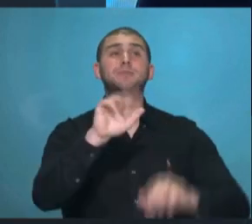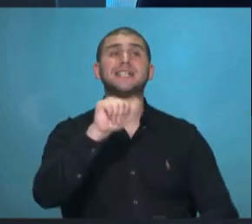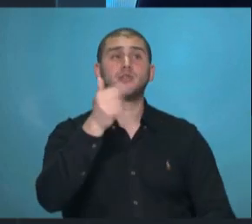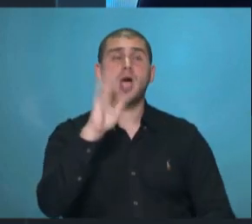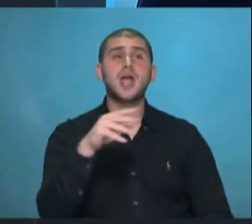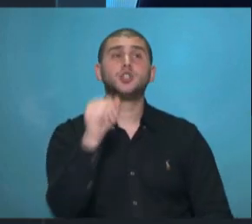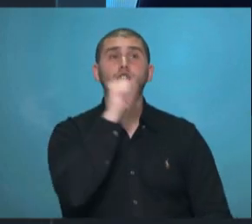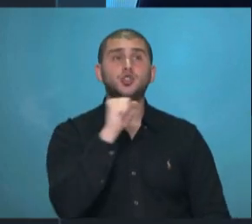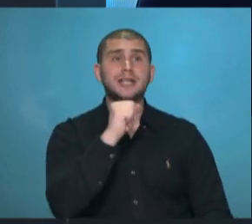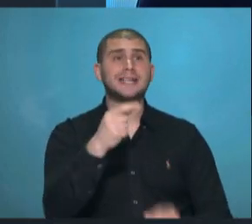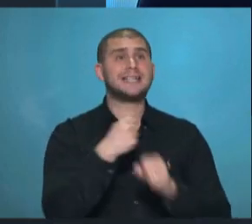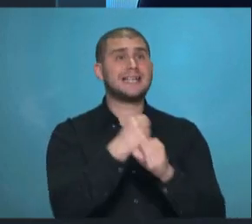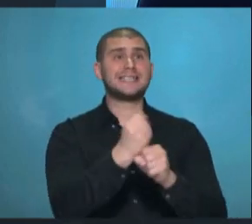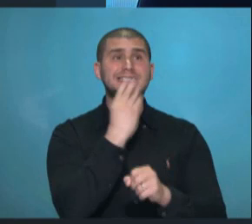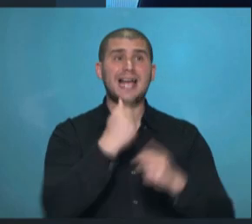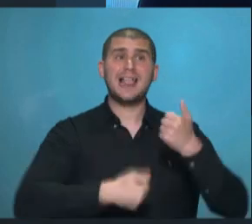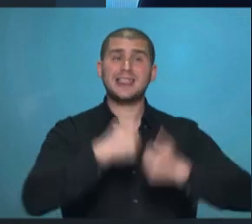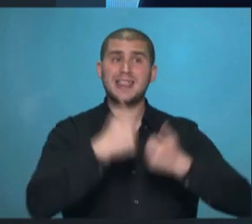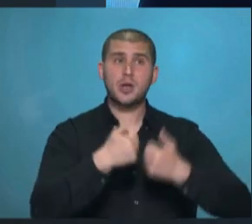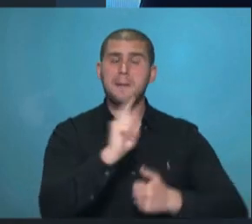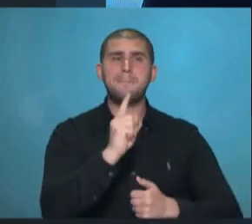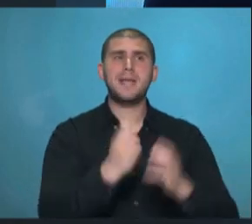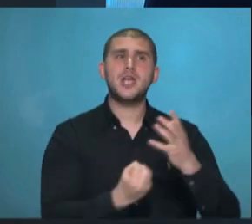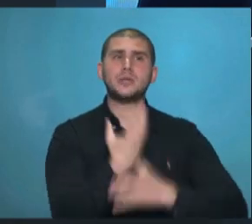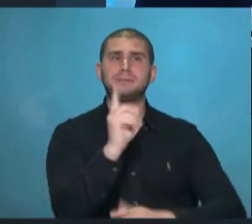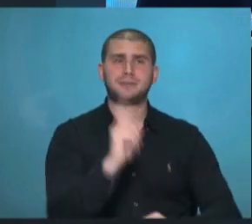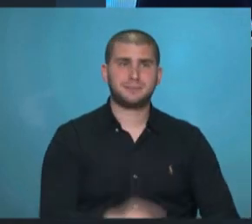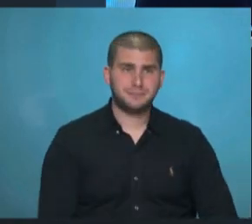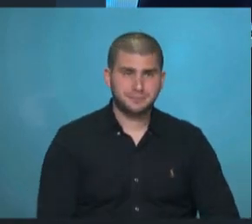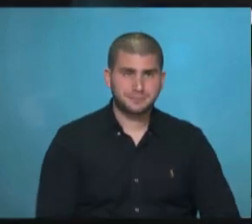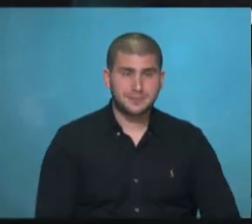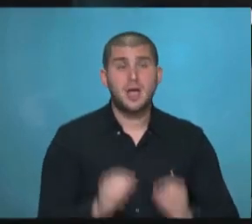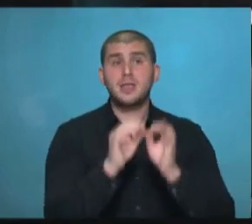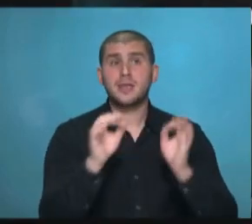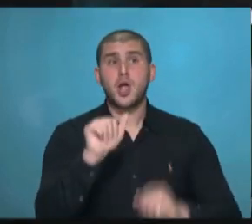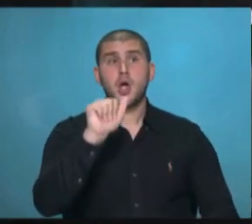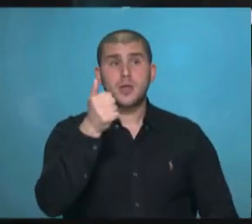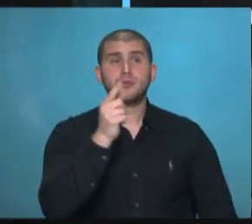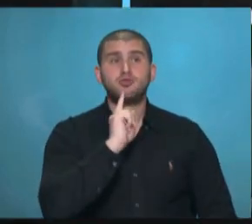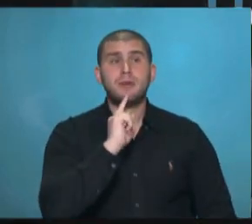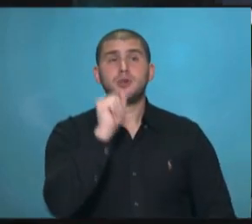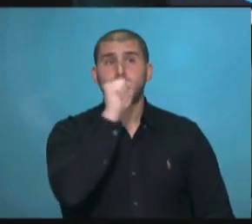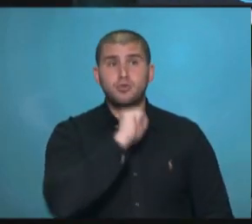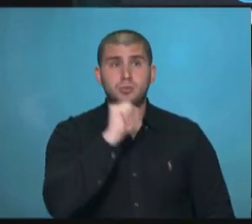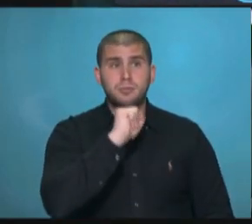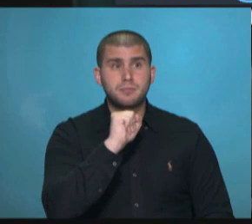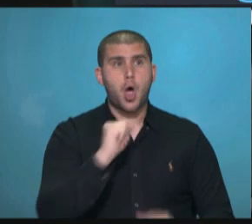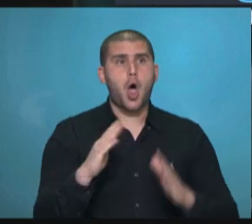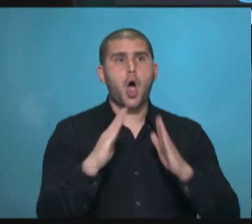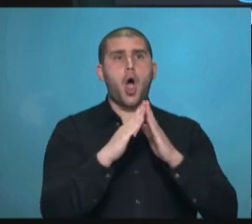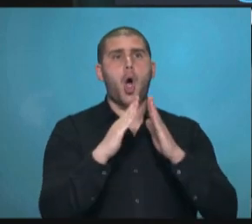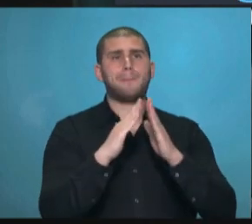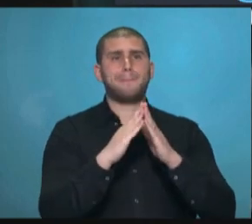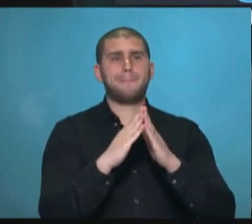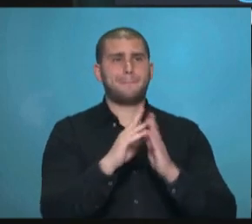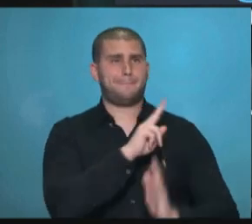השיר שייצג את ישראל בתחרות, ומי היוצרים? אז נתחיל קודם כל, שם השיר הוא Home, בית. כתבו